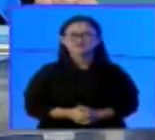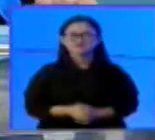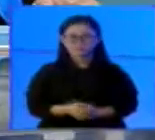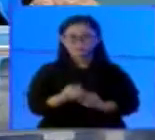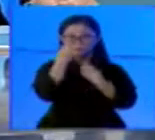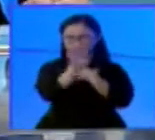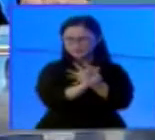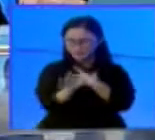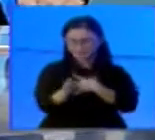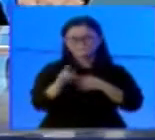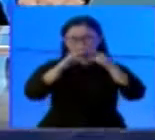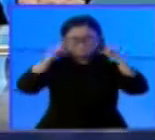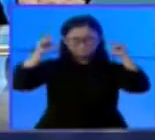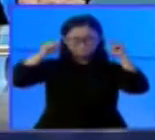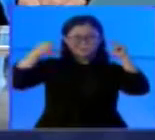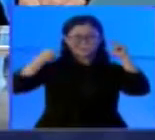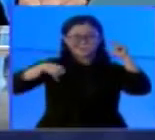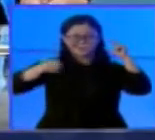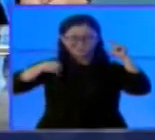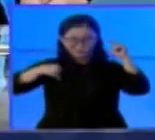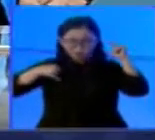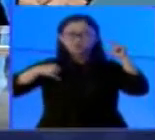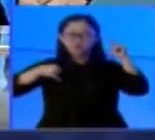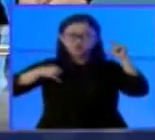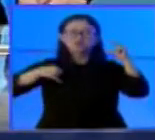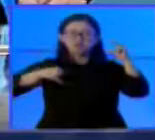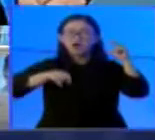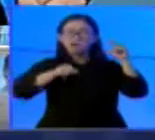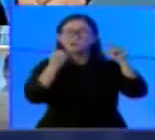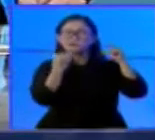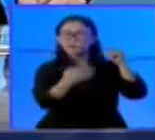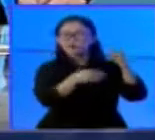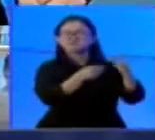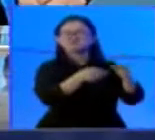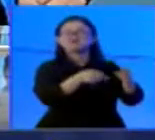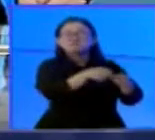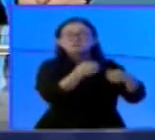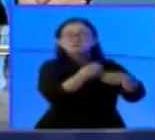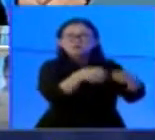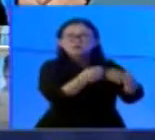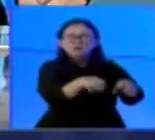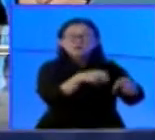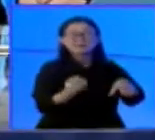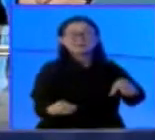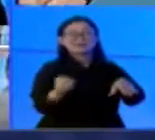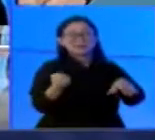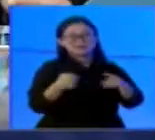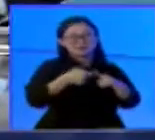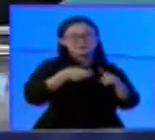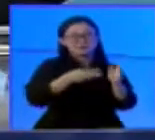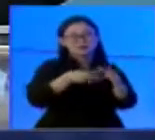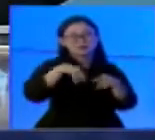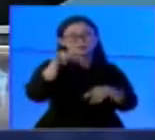Nekat tidak memakai masker saat masa pengetatan PSBB. Belasan pengunjung dan pedagang pasar Serdang Kemayoran